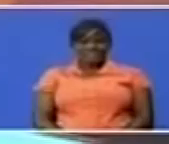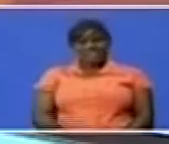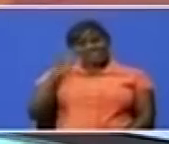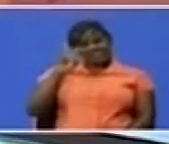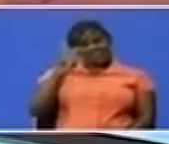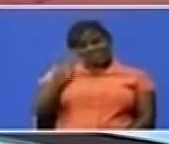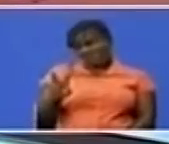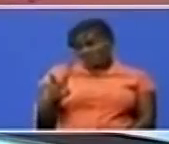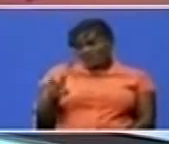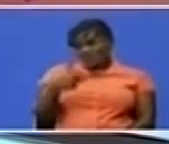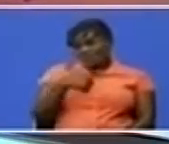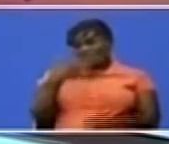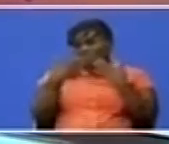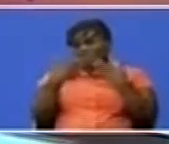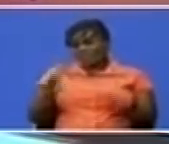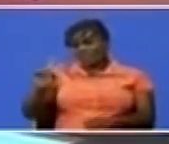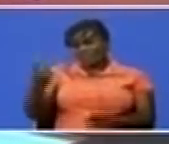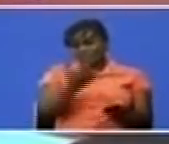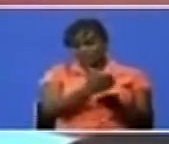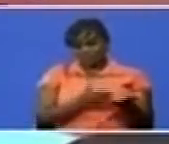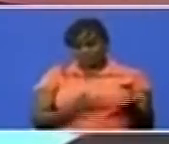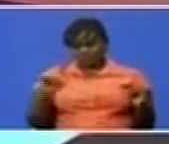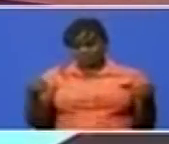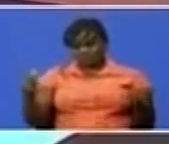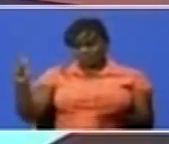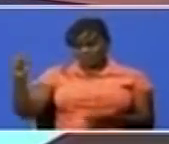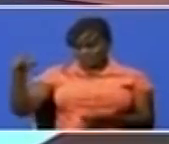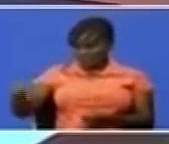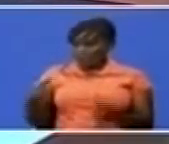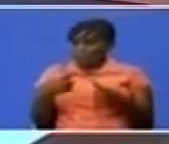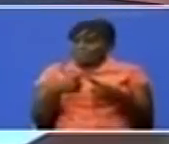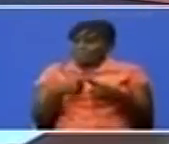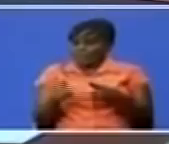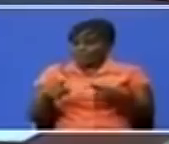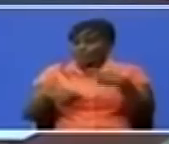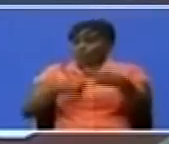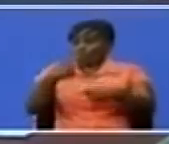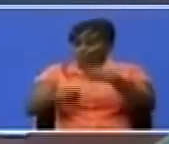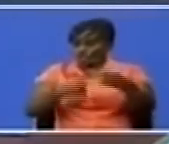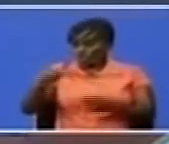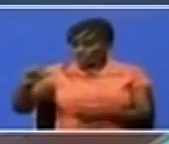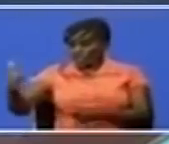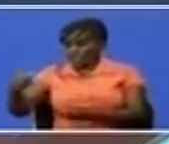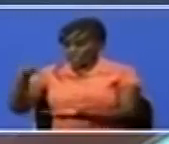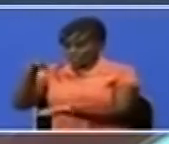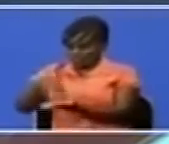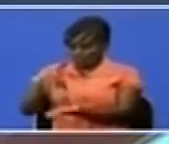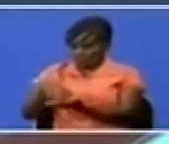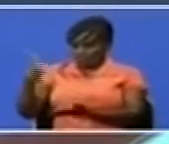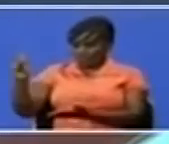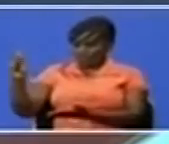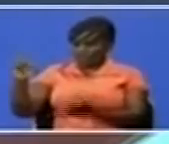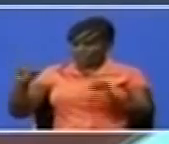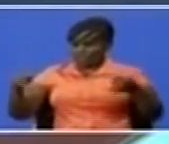Na mtazamaji, natamatisha awamu ya kwanza ya taarifa za KTN leo, lakini tunaendelea kwenye upande wa pili katika KTN